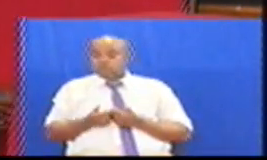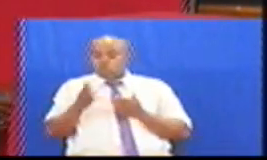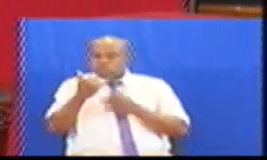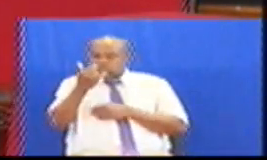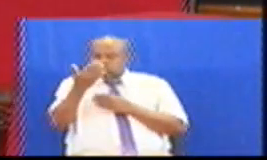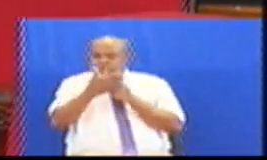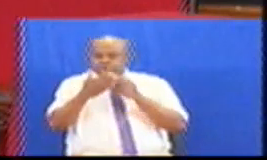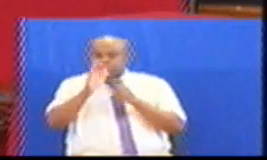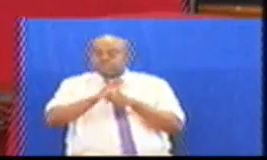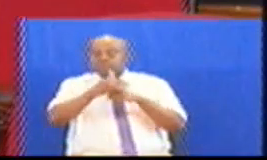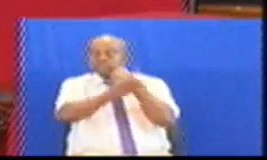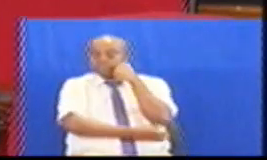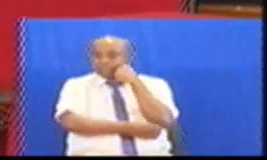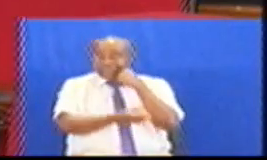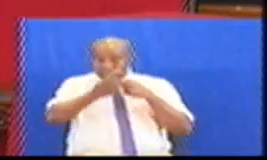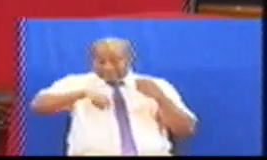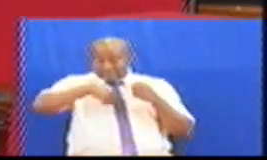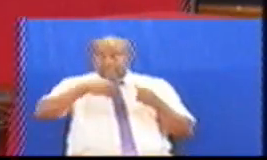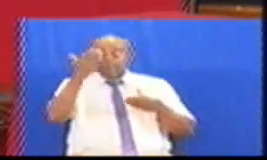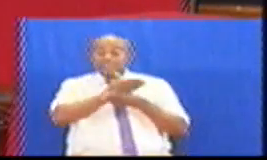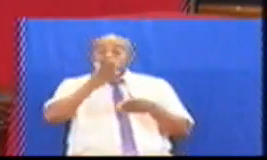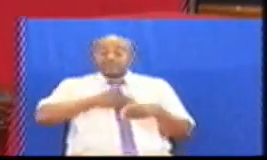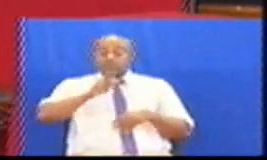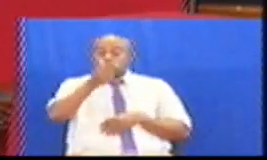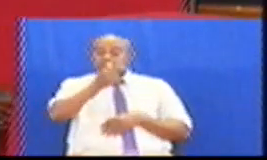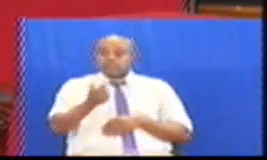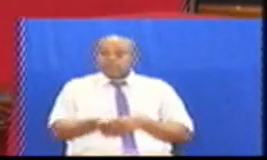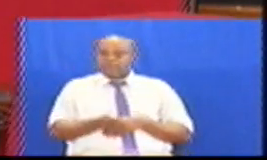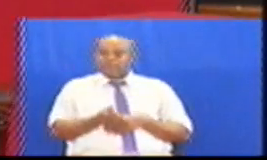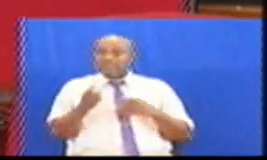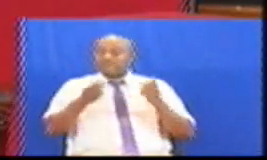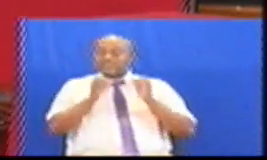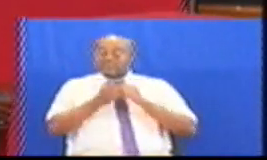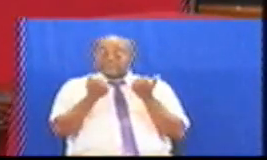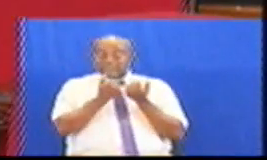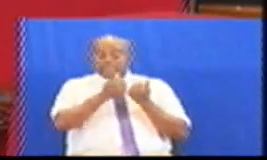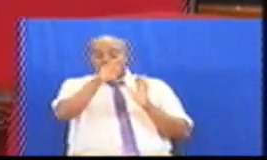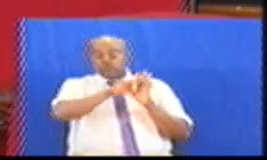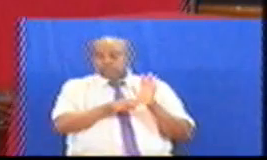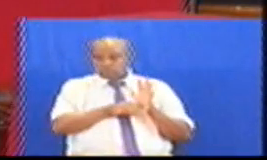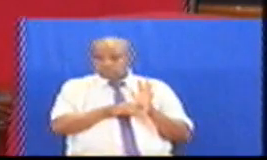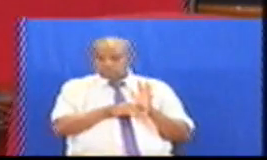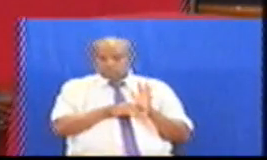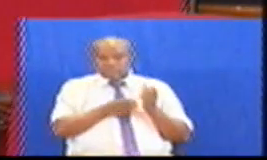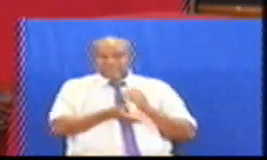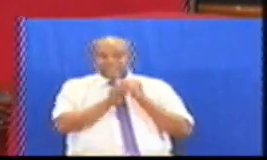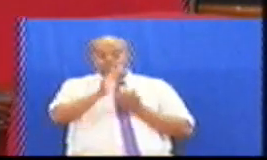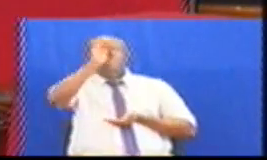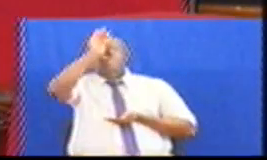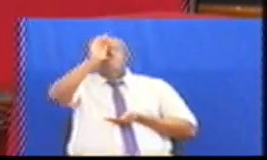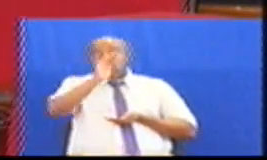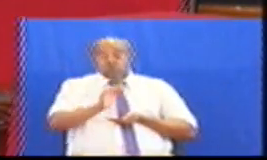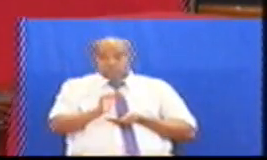maskini, lakini pia sisi benki zetu za hapa nchini na zenyewe ziwe na utaratibu ule ule zisaidie kupunguza hii